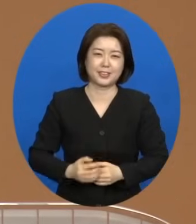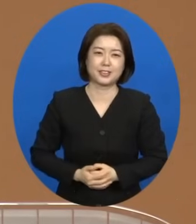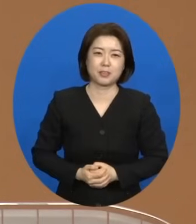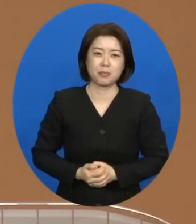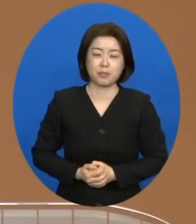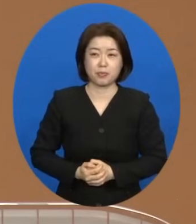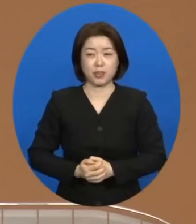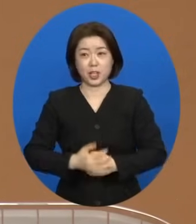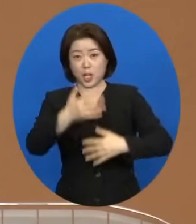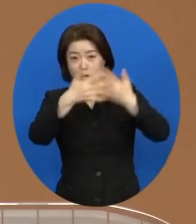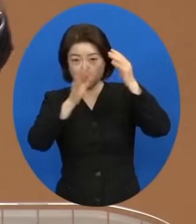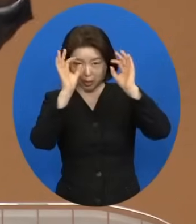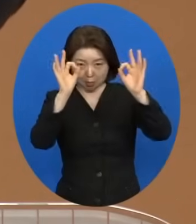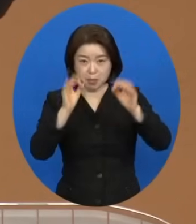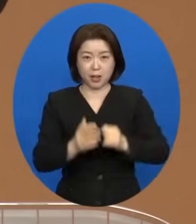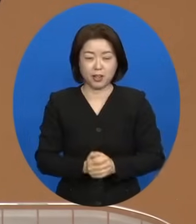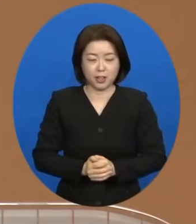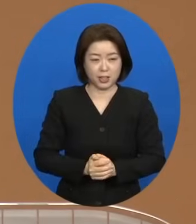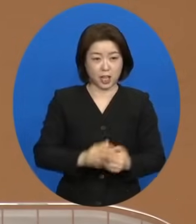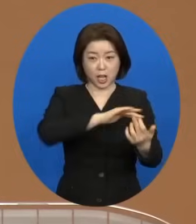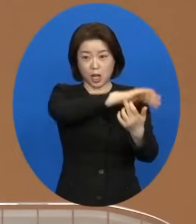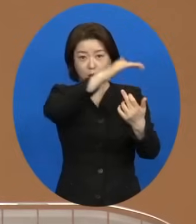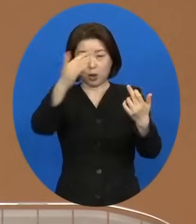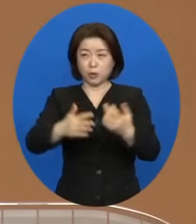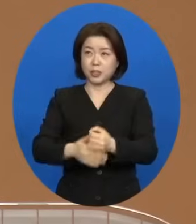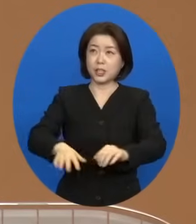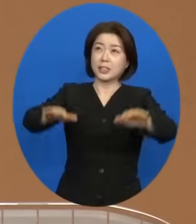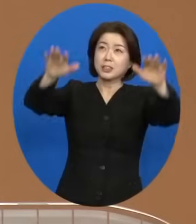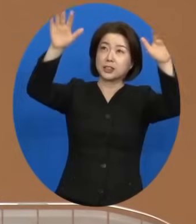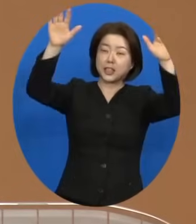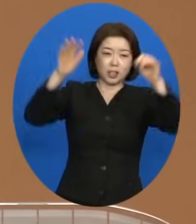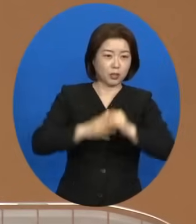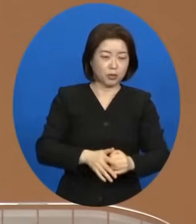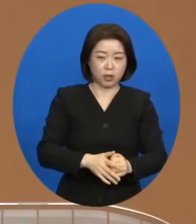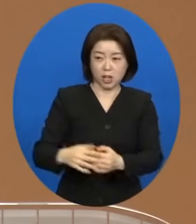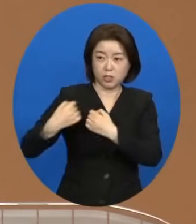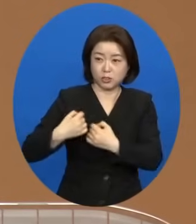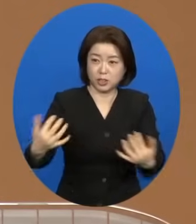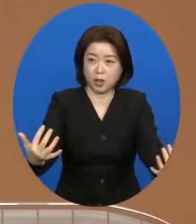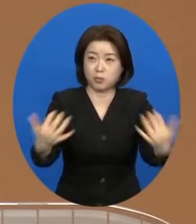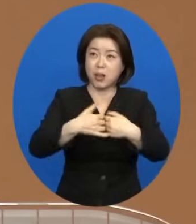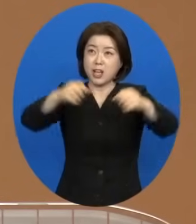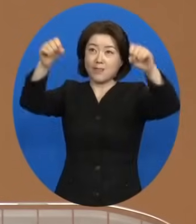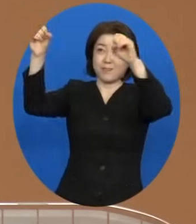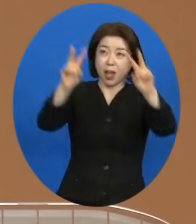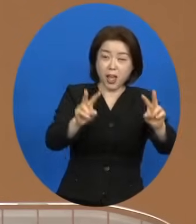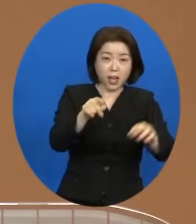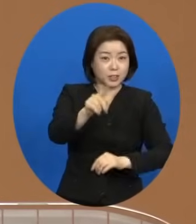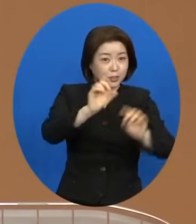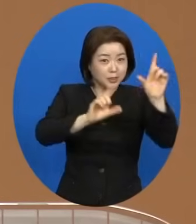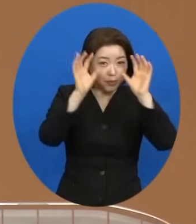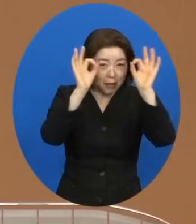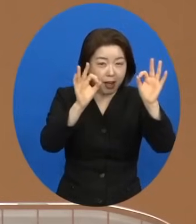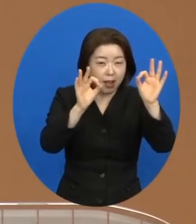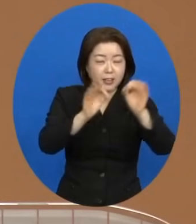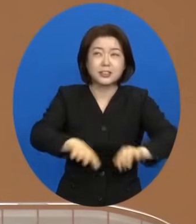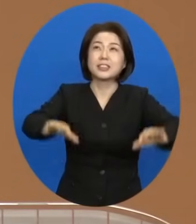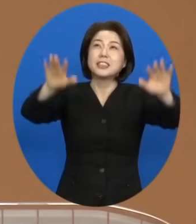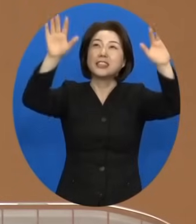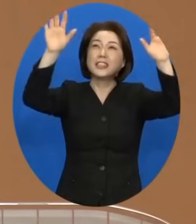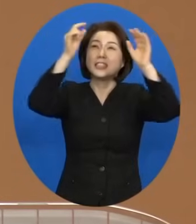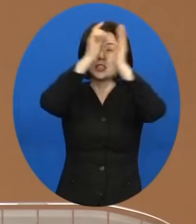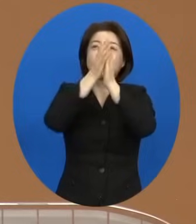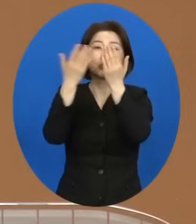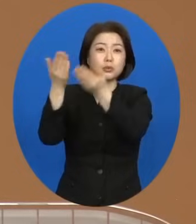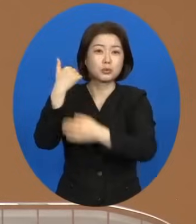프로모 영상에 보셨습니까 그 언덕 위에서 제사 드리고 있고 군대가 쳐들 번개가 치잖아요 그 제사드리는 사람 누구예요